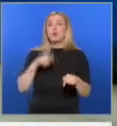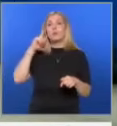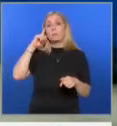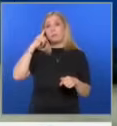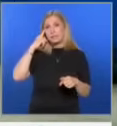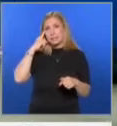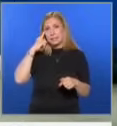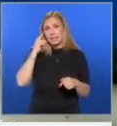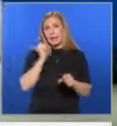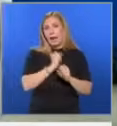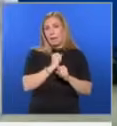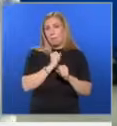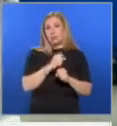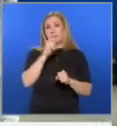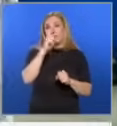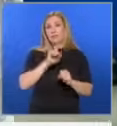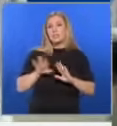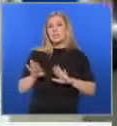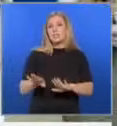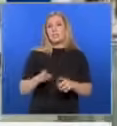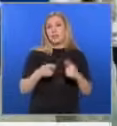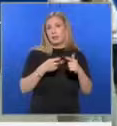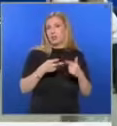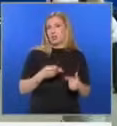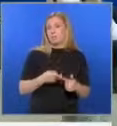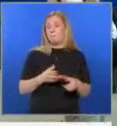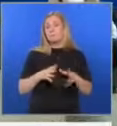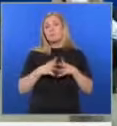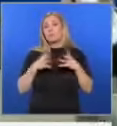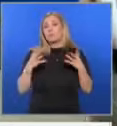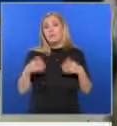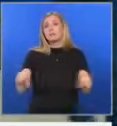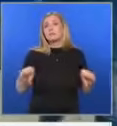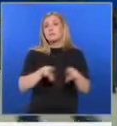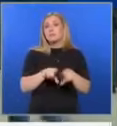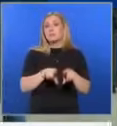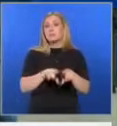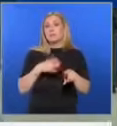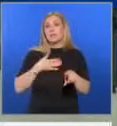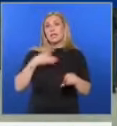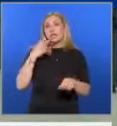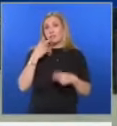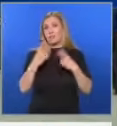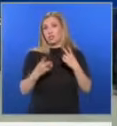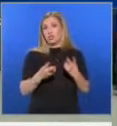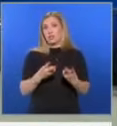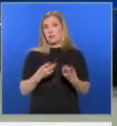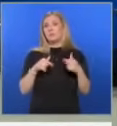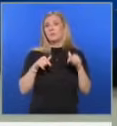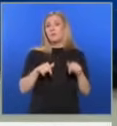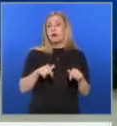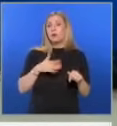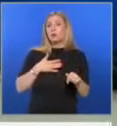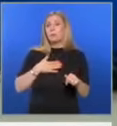смята да работи, важните за нея неща. До голяма степен те съвпадаха с нашите виждания. И това,